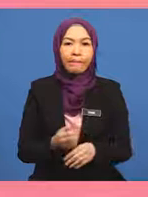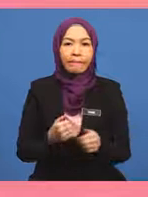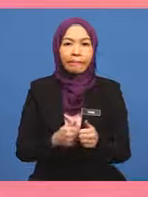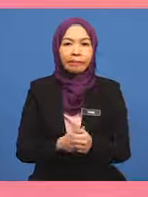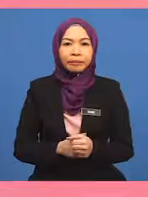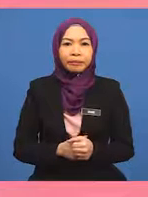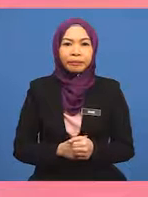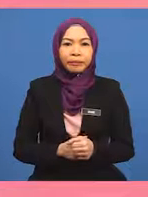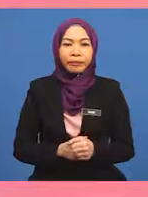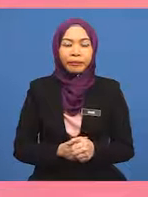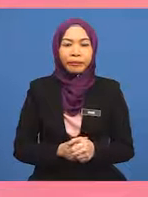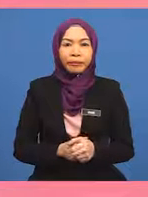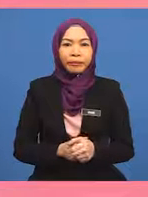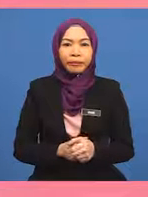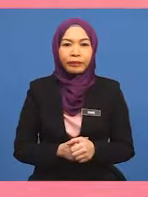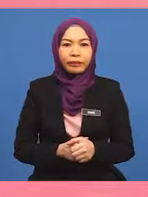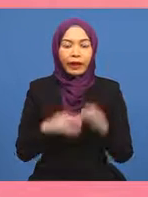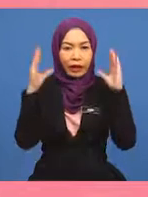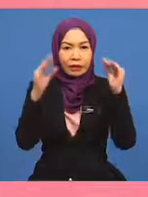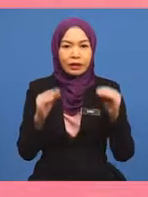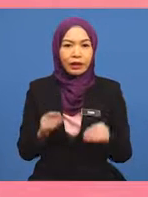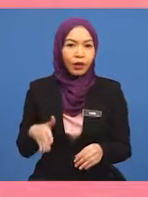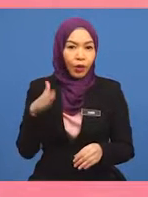Okey murid-murid, terlebih dahulu, cikgu akan